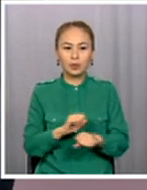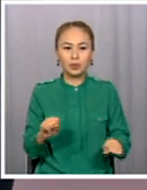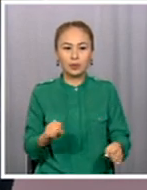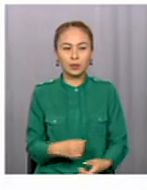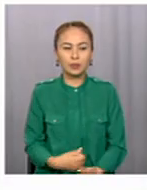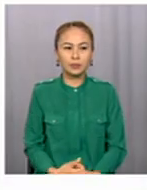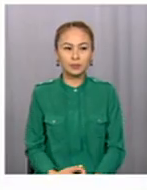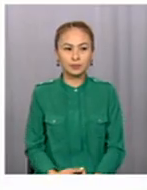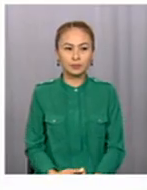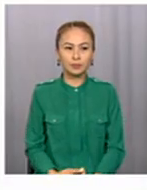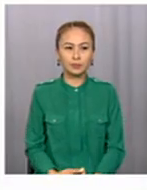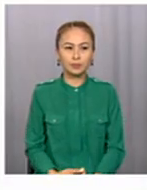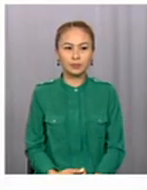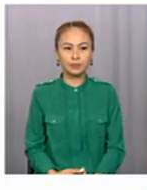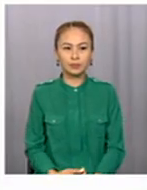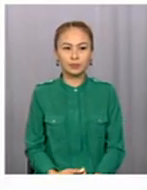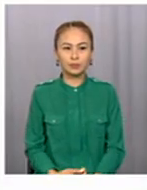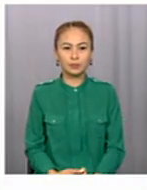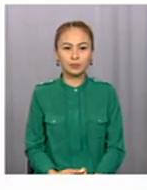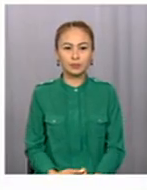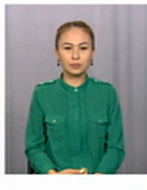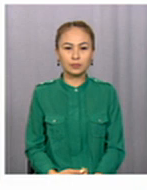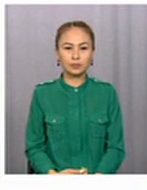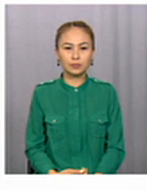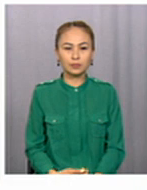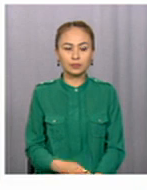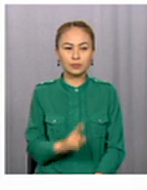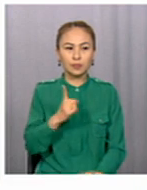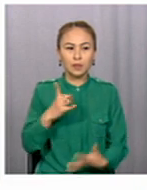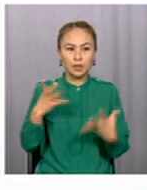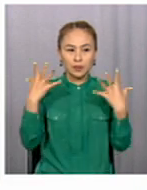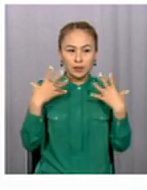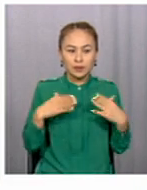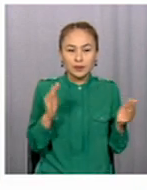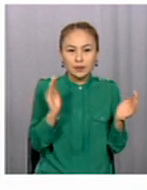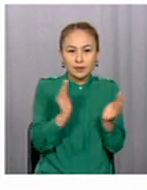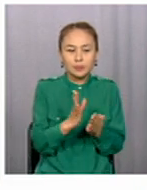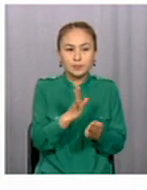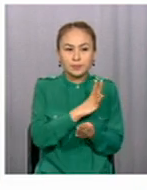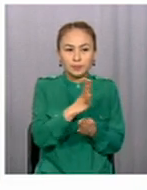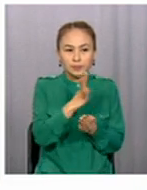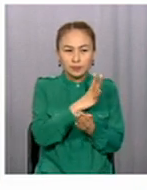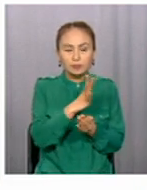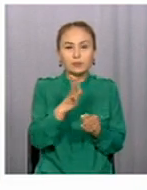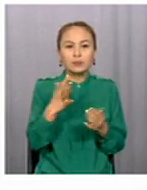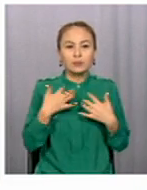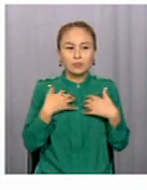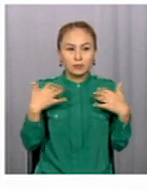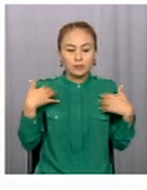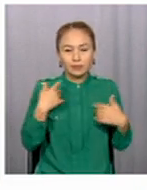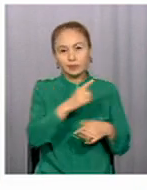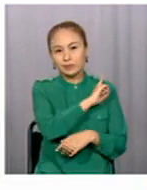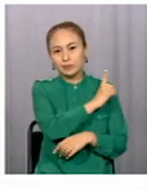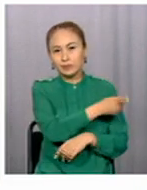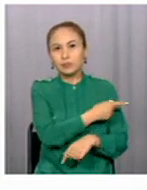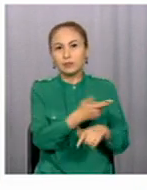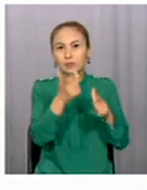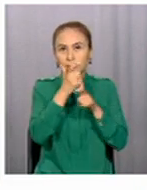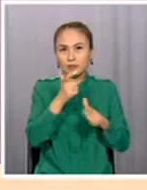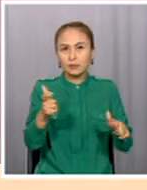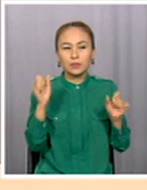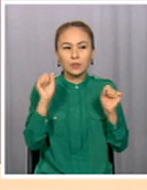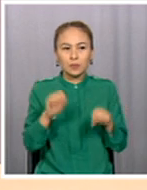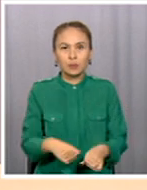болмайды. Өйткені денесі кішкентай кейбір жануарлар да қатты дыбыс шығара